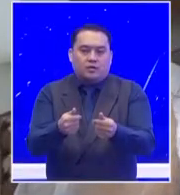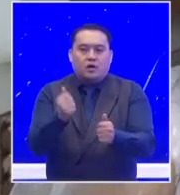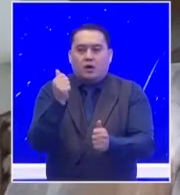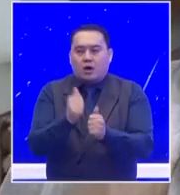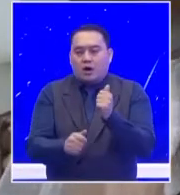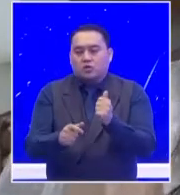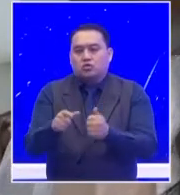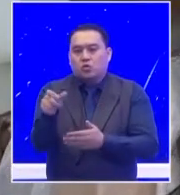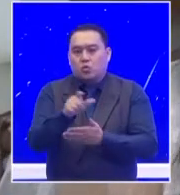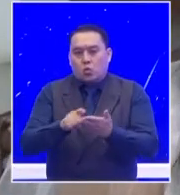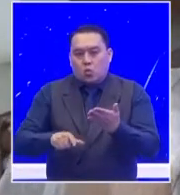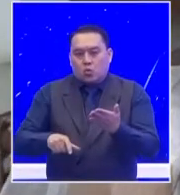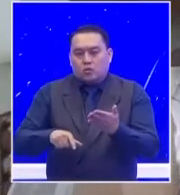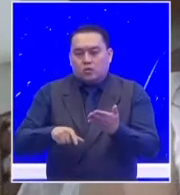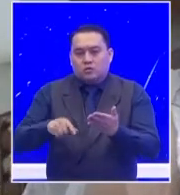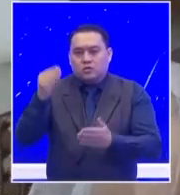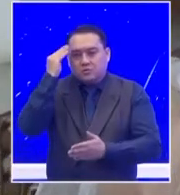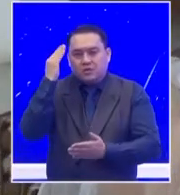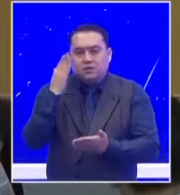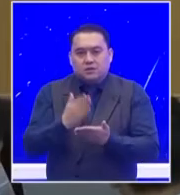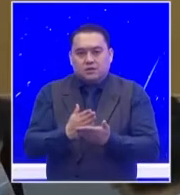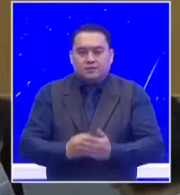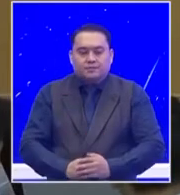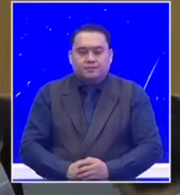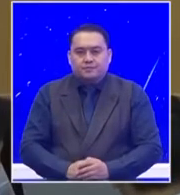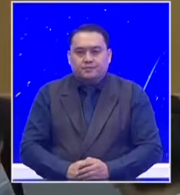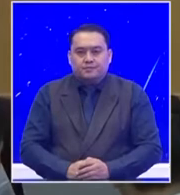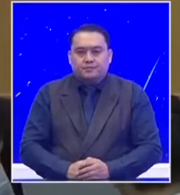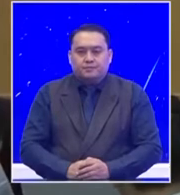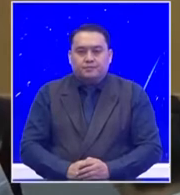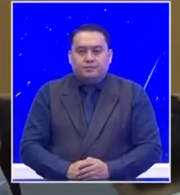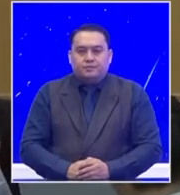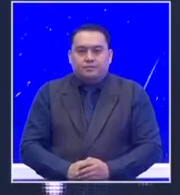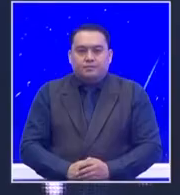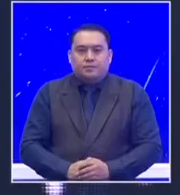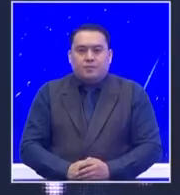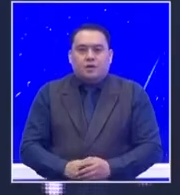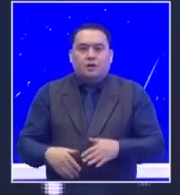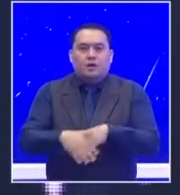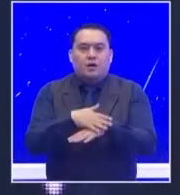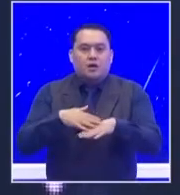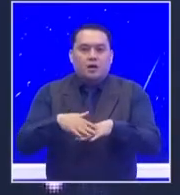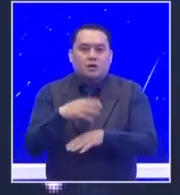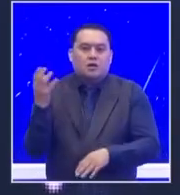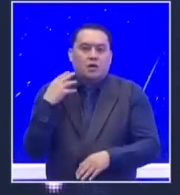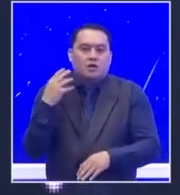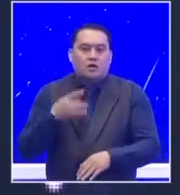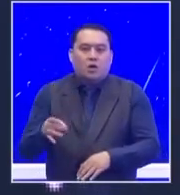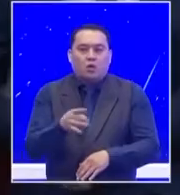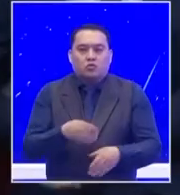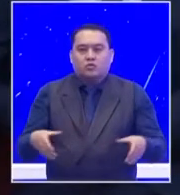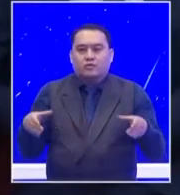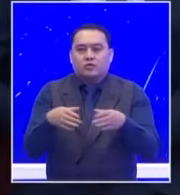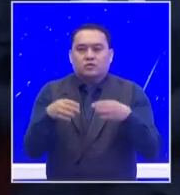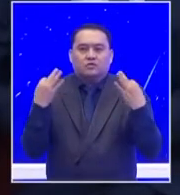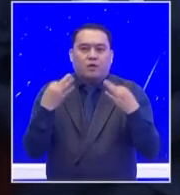астарында бір мән мағына жатыр. Поэзия кешіне кейгендік тұрғын көп жиылды. Дені жастар. Шара еркін